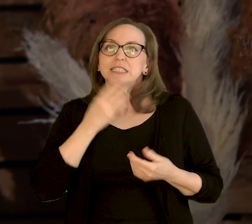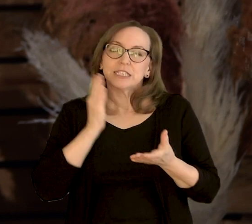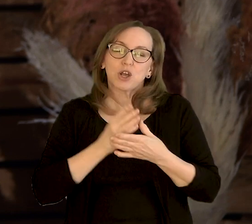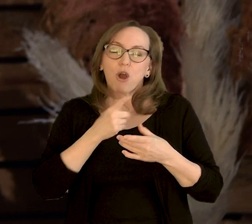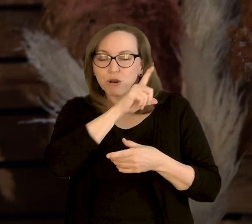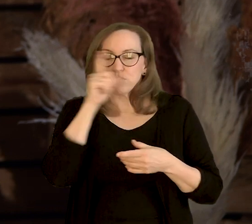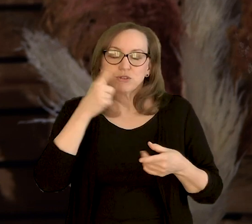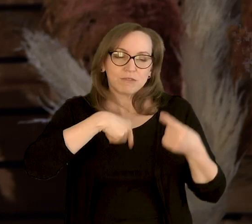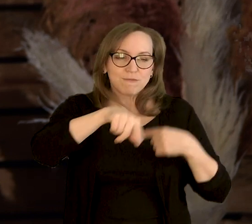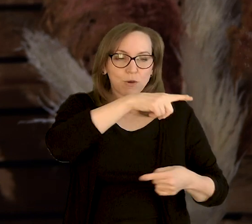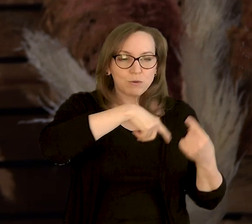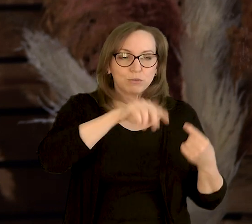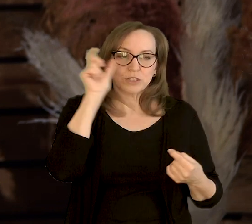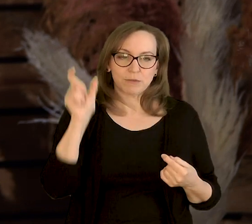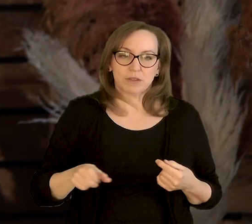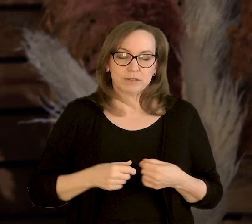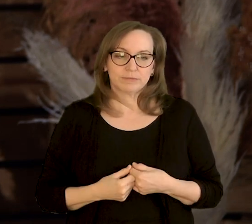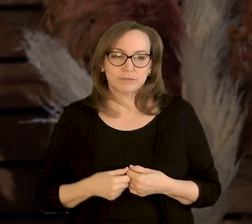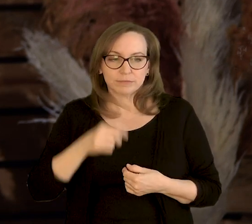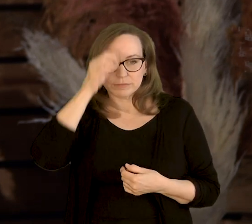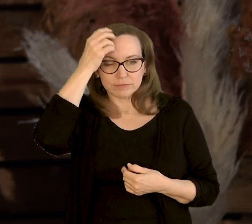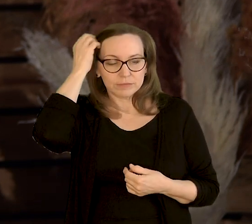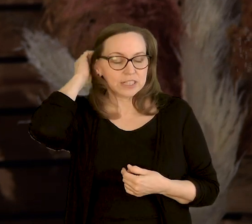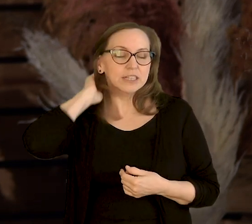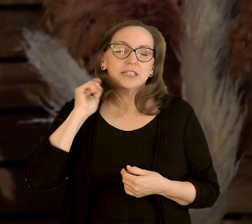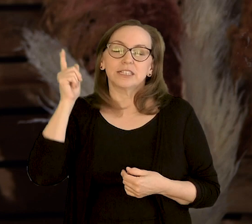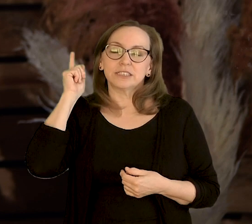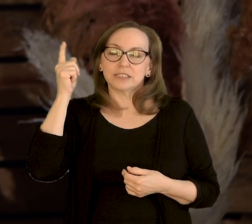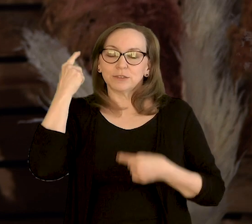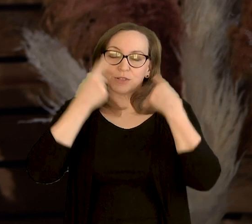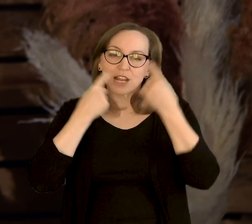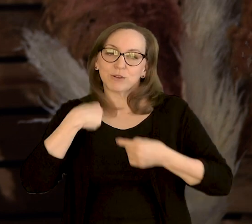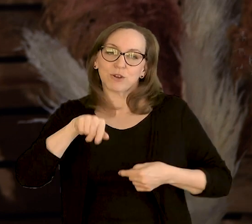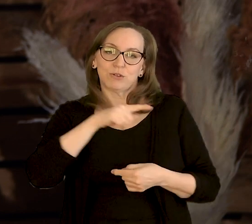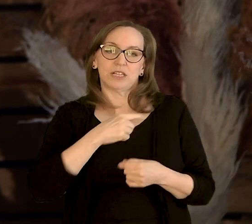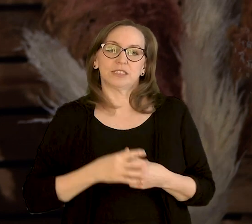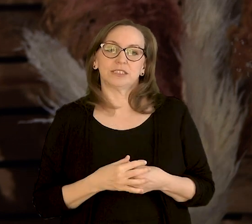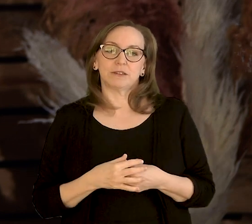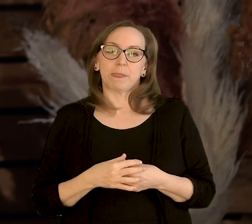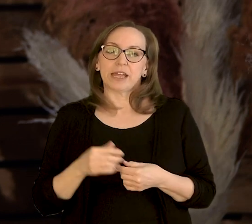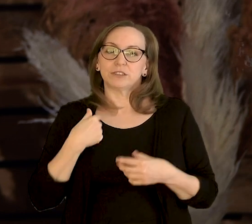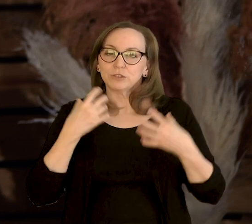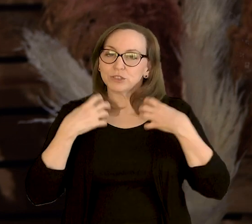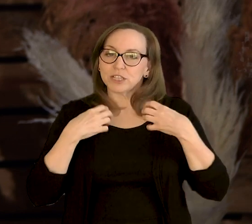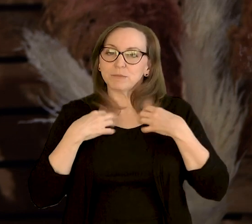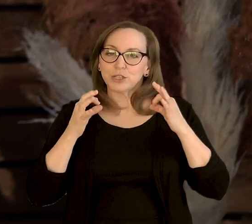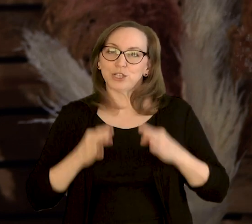byli wokół Ciebie. Myślałeś o nas, którzy żyjemy